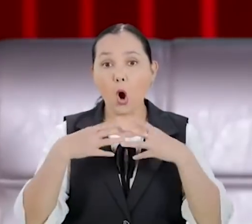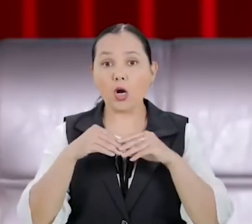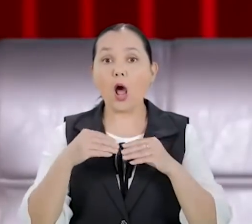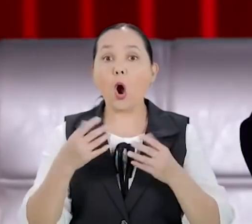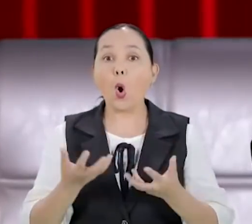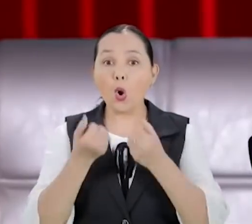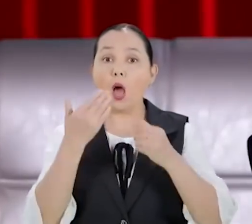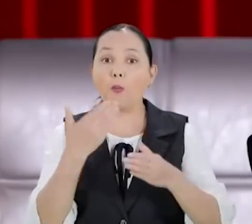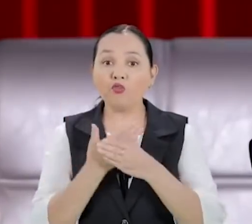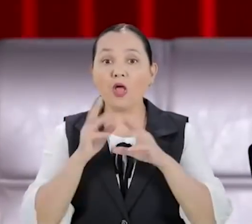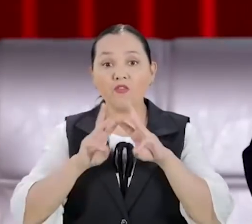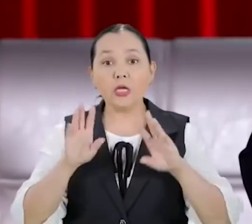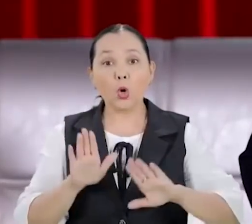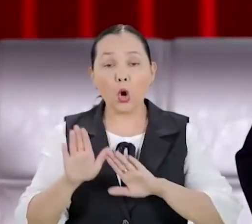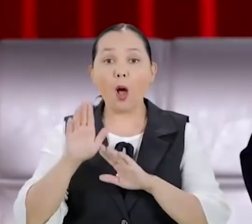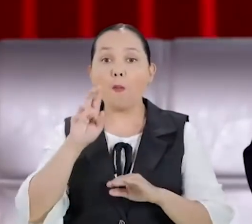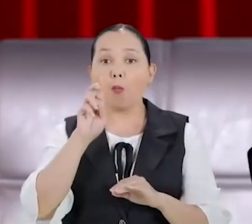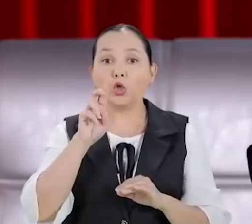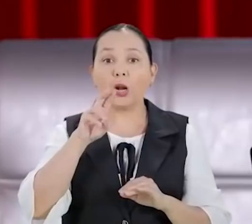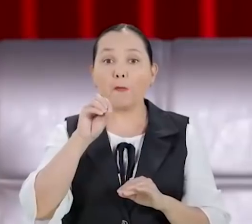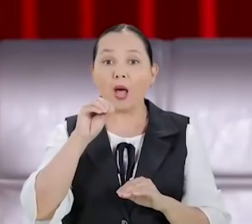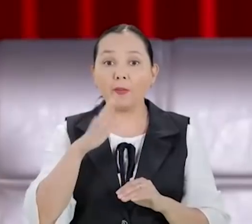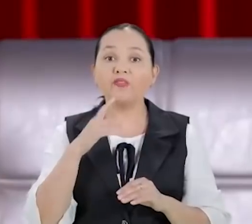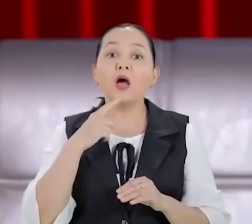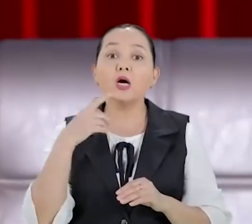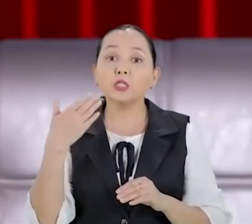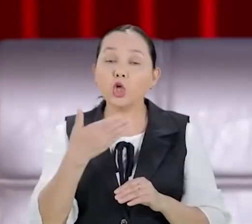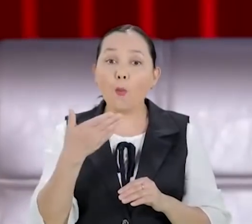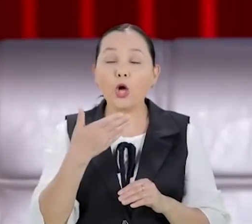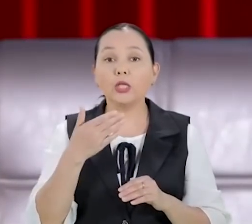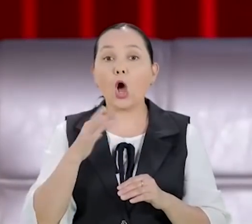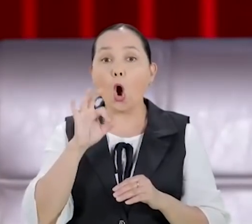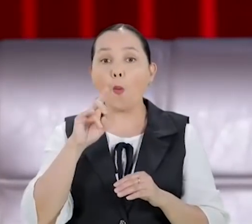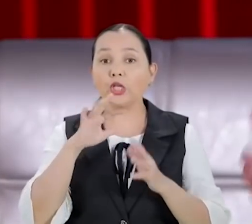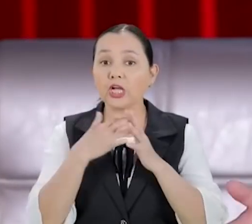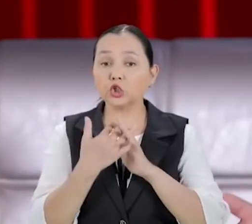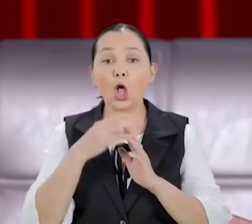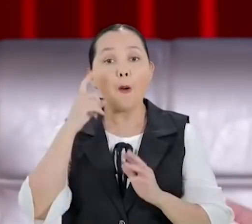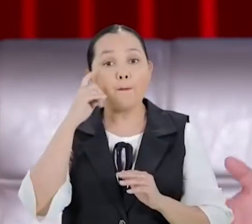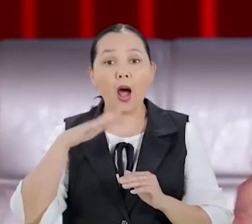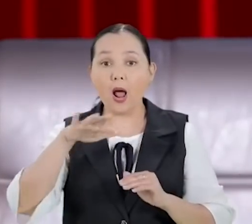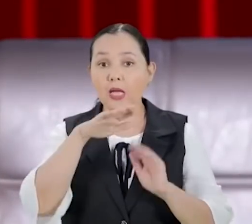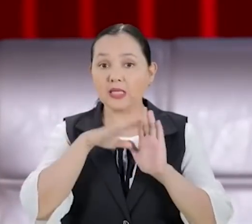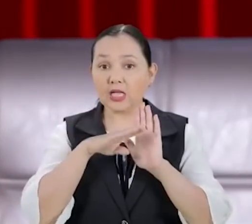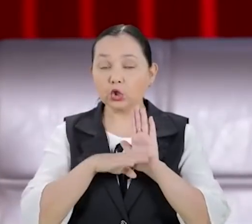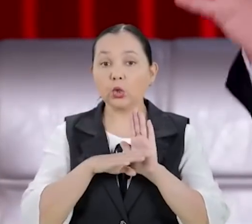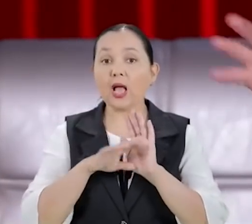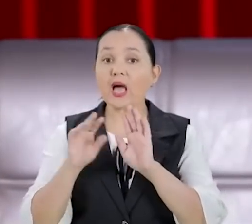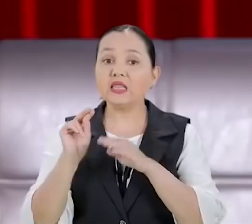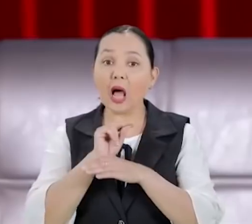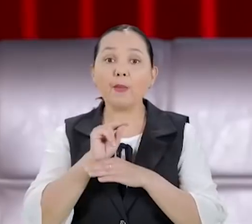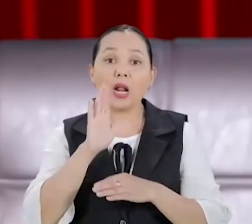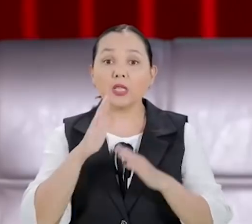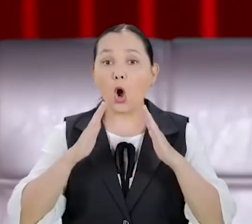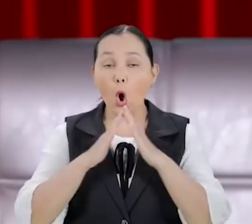oilani qo'llab-quvvatlash vaziri o'rinbosari Botir Parpiyev hisobotlarda obod qishloq, obod mahalla dastur doirasida